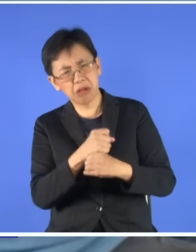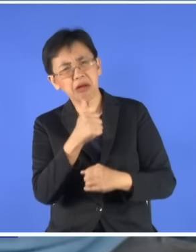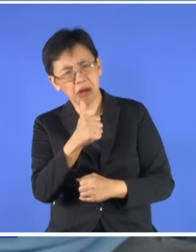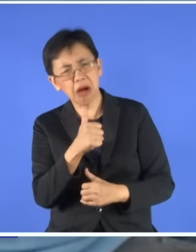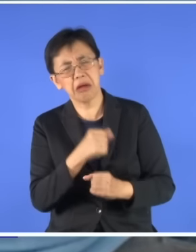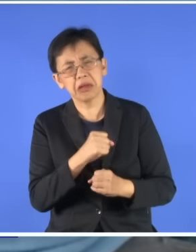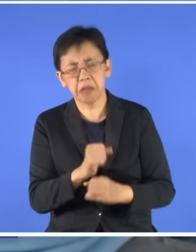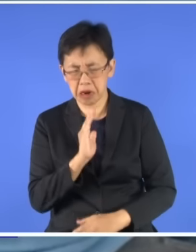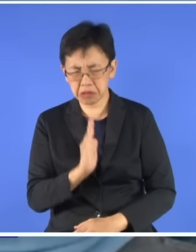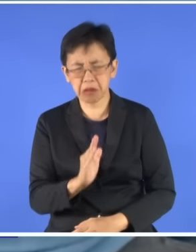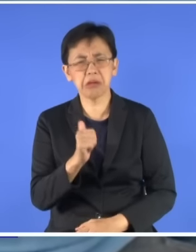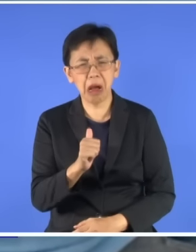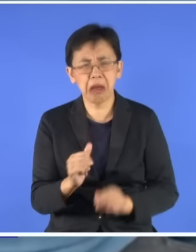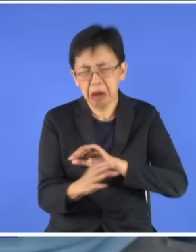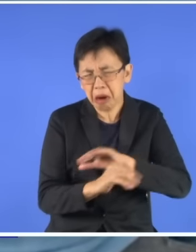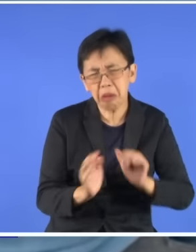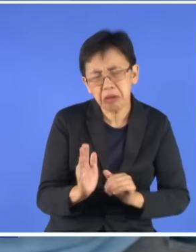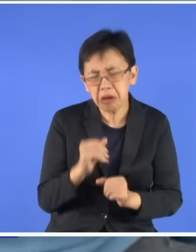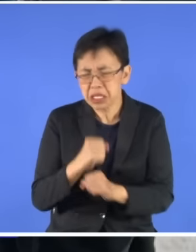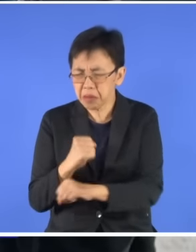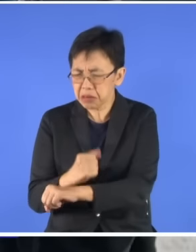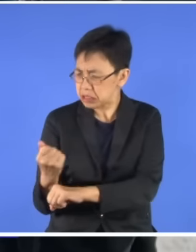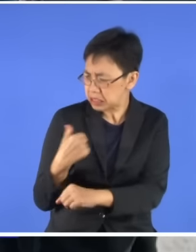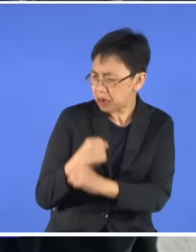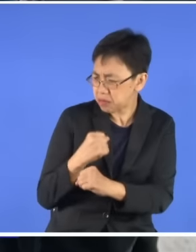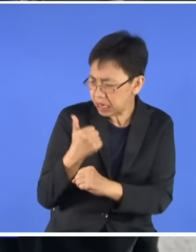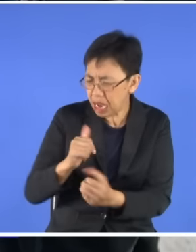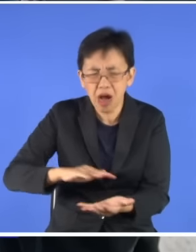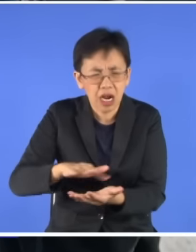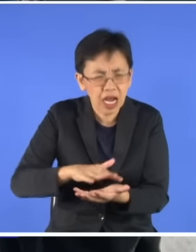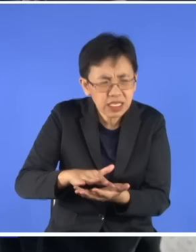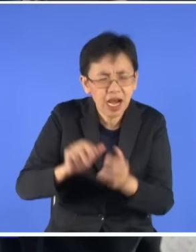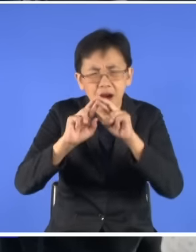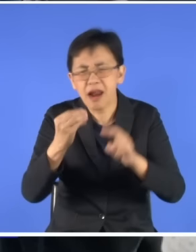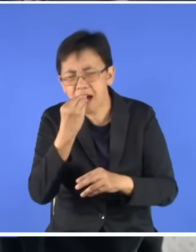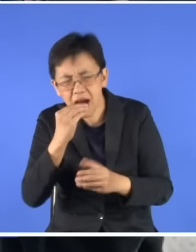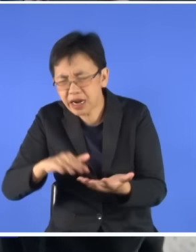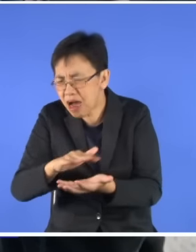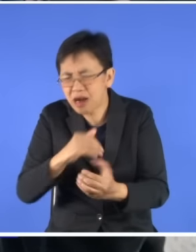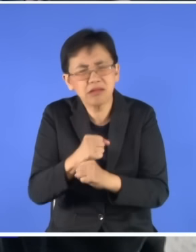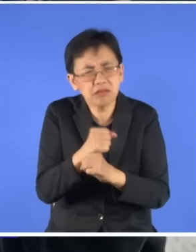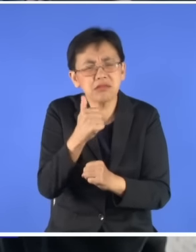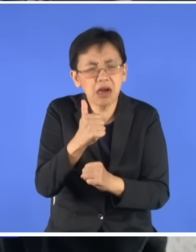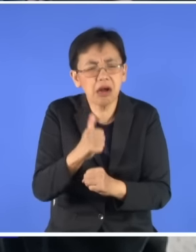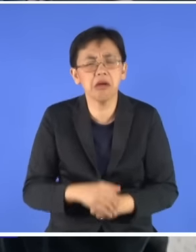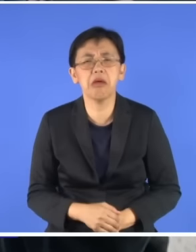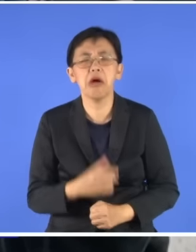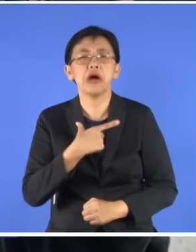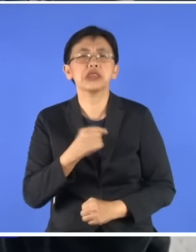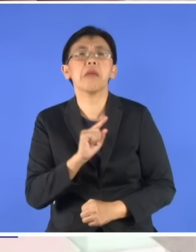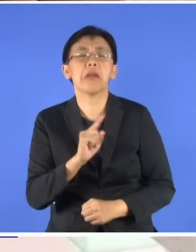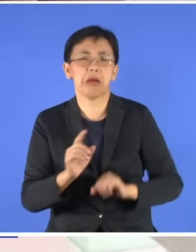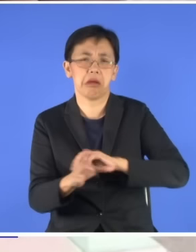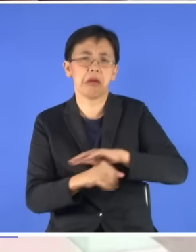ที่มันสุจริตเนี่ยนะรับจ้างที่ไหนเขาคงจะให้ทำล้างถ้วยล้างชามตามร้านอาหารที่อยุธยาเนี่ยเยอะแยะไปนี่ชอบขโมยฮะ